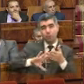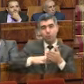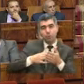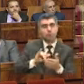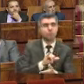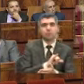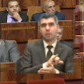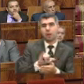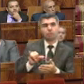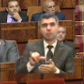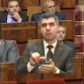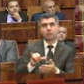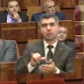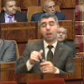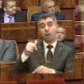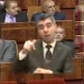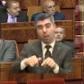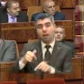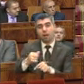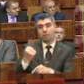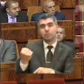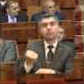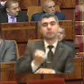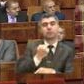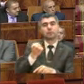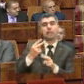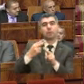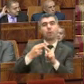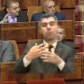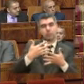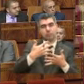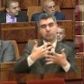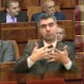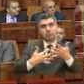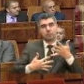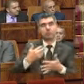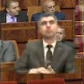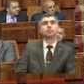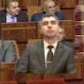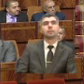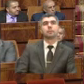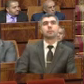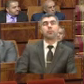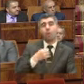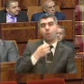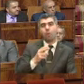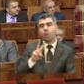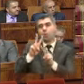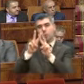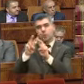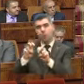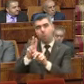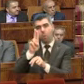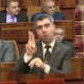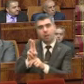بحيث لا زال هناك من ينتظر دوره ليستفيد منها، وحينما يسأل كان